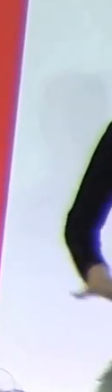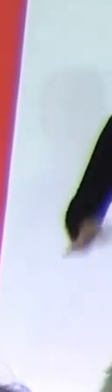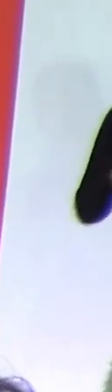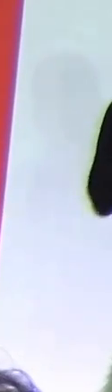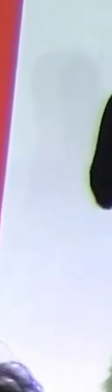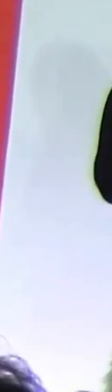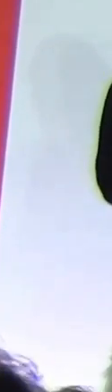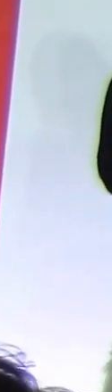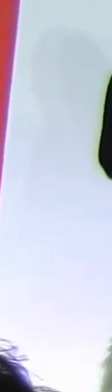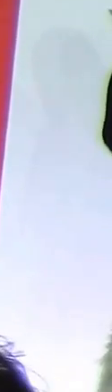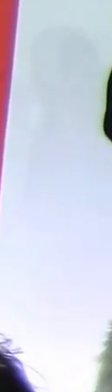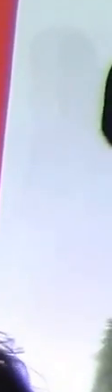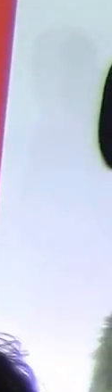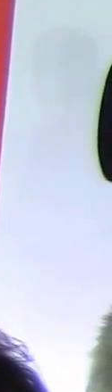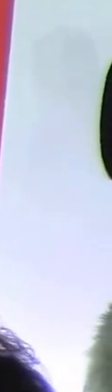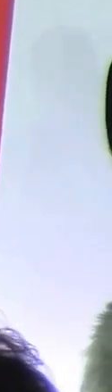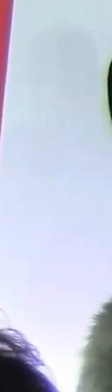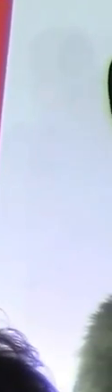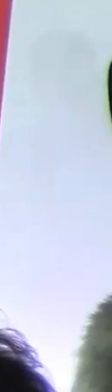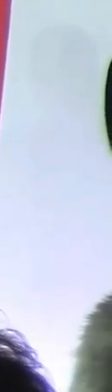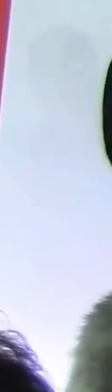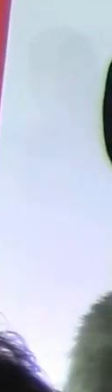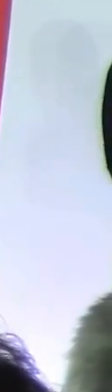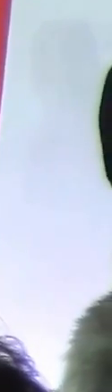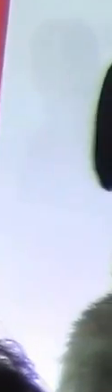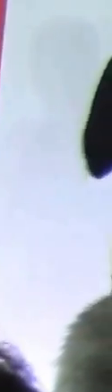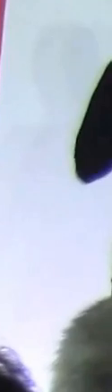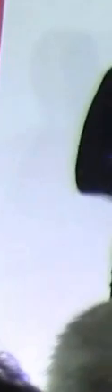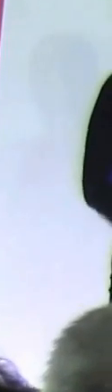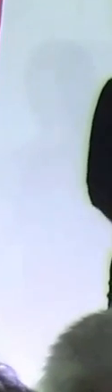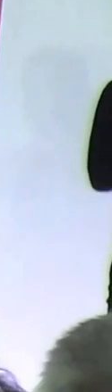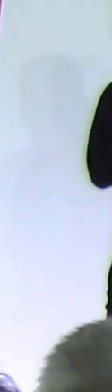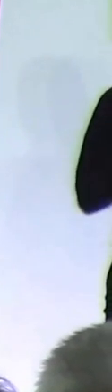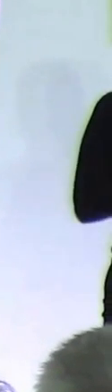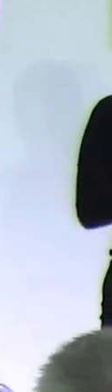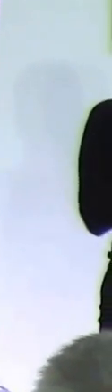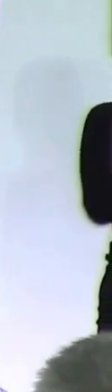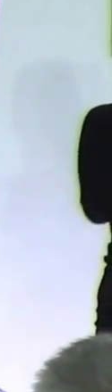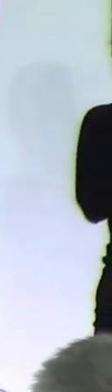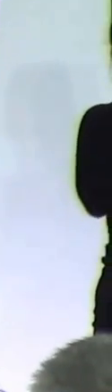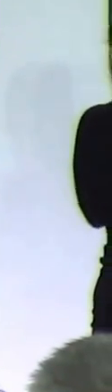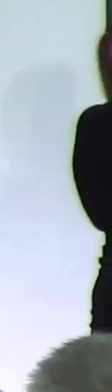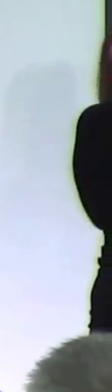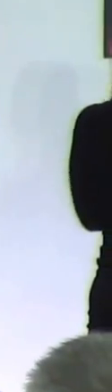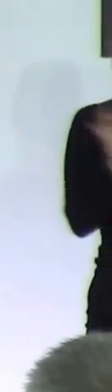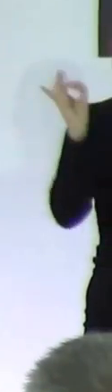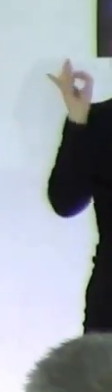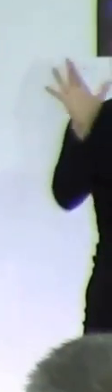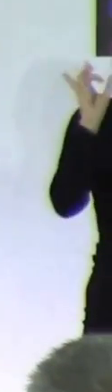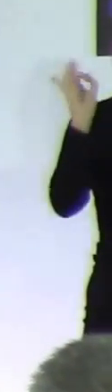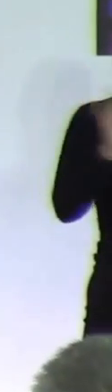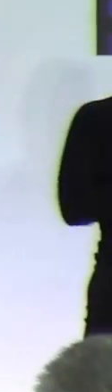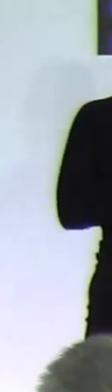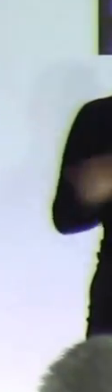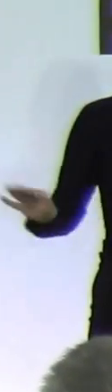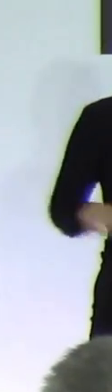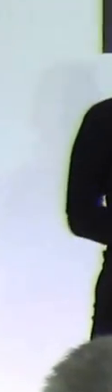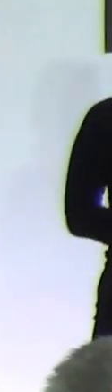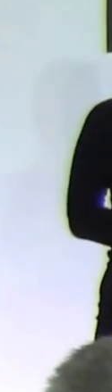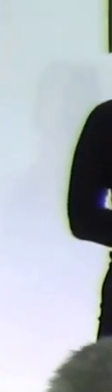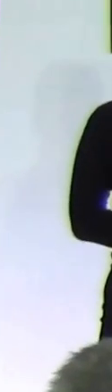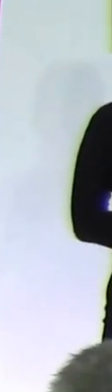ούτε έναν σοβαρό αντιπλημμυριακό σχεδιασμό. Της περιφέρειας που δεν έχει